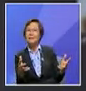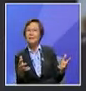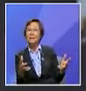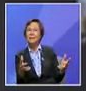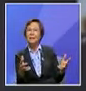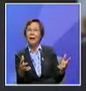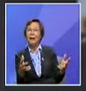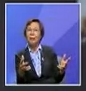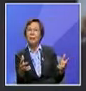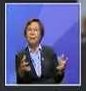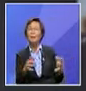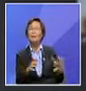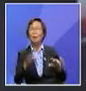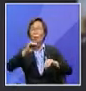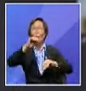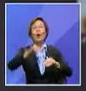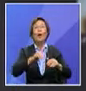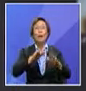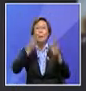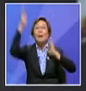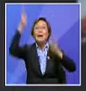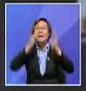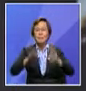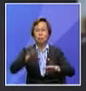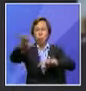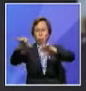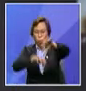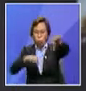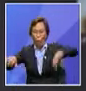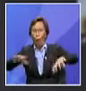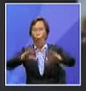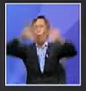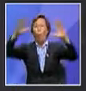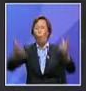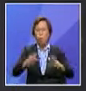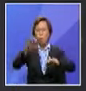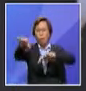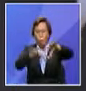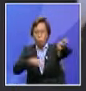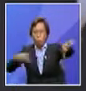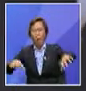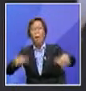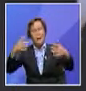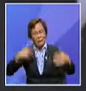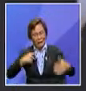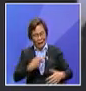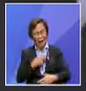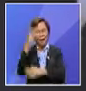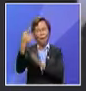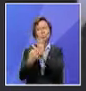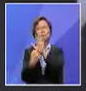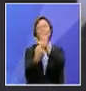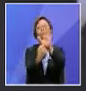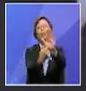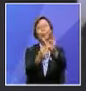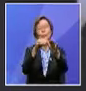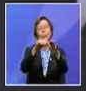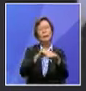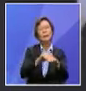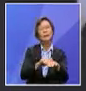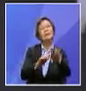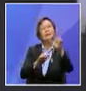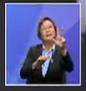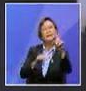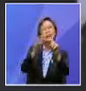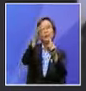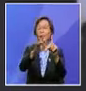diaspora Malaysia di seluruh dunia. Dan hasil itu kita akan tayangkan pada 31